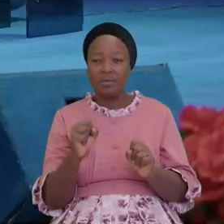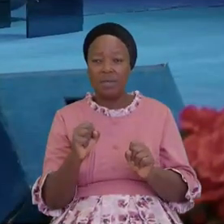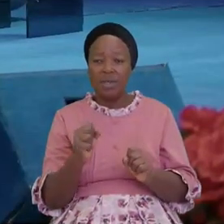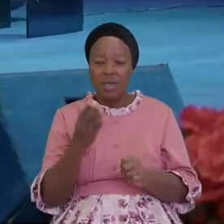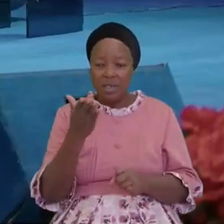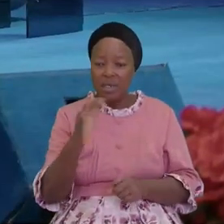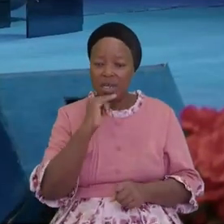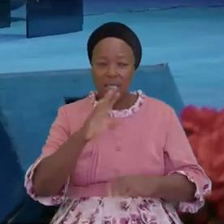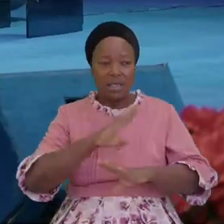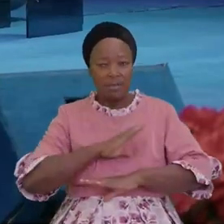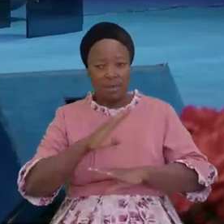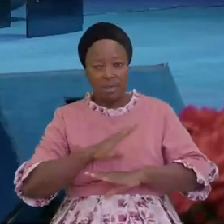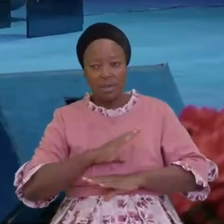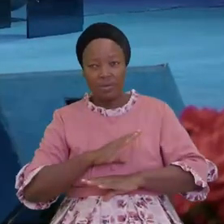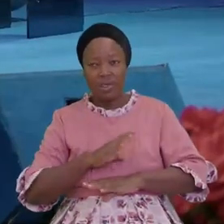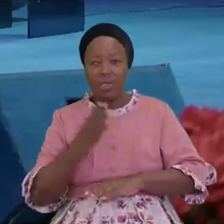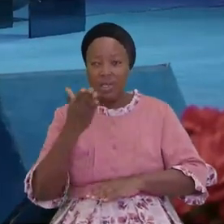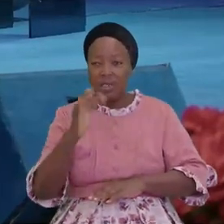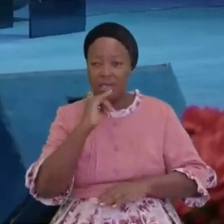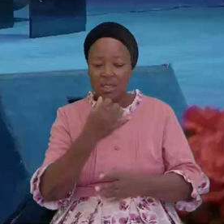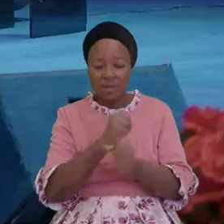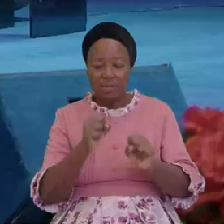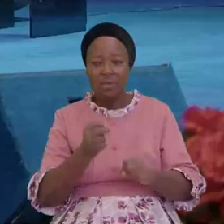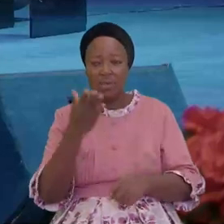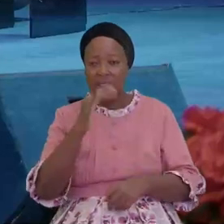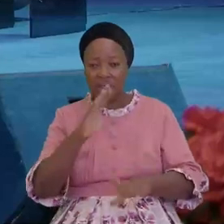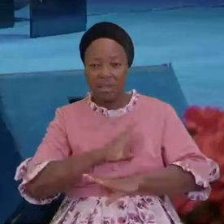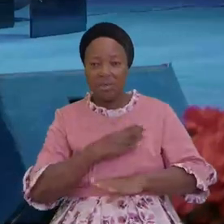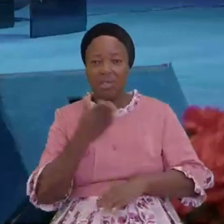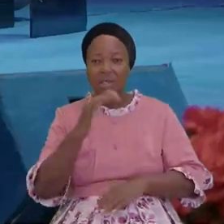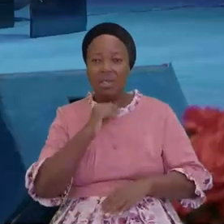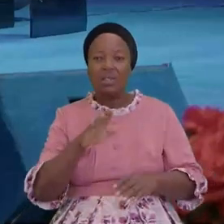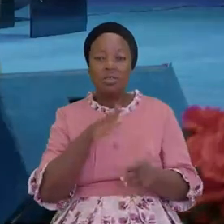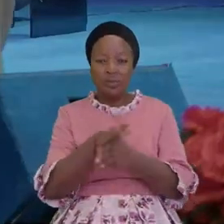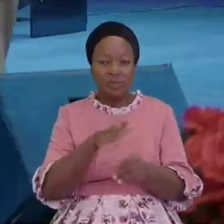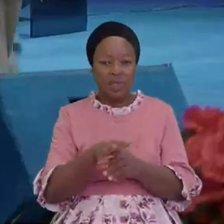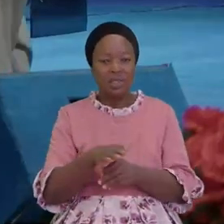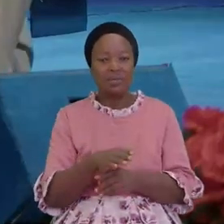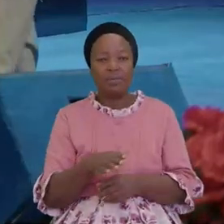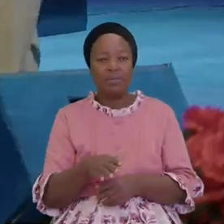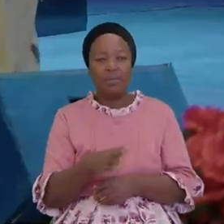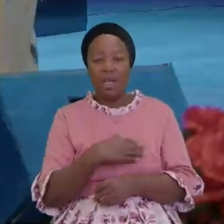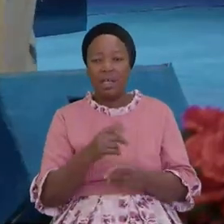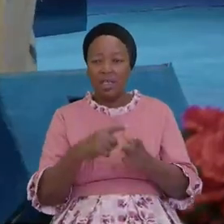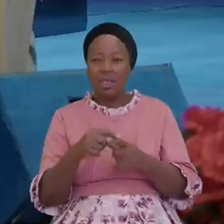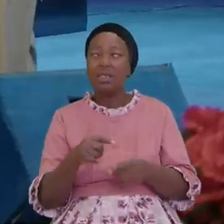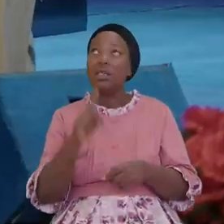Le salut, il y a la satisfaction, il y a la suffisance.